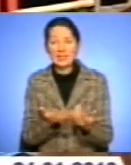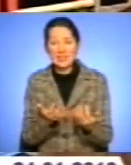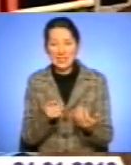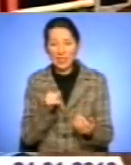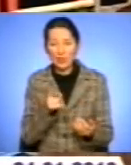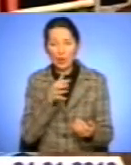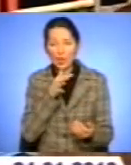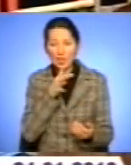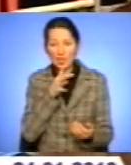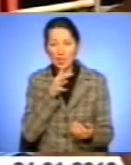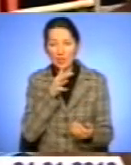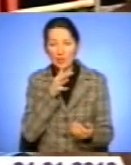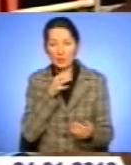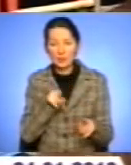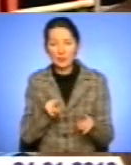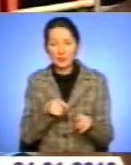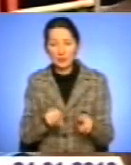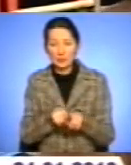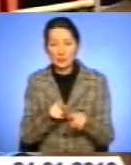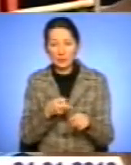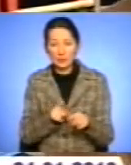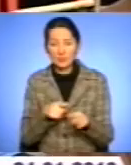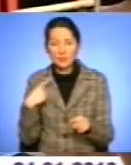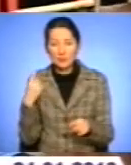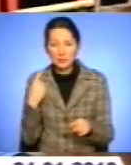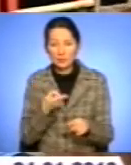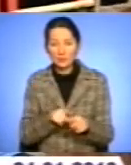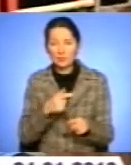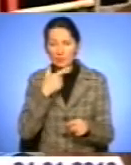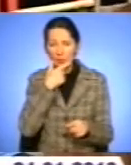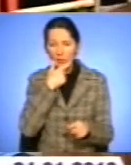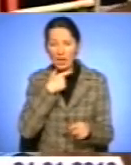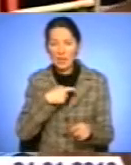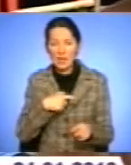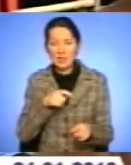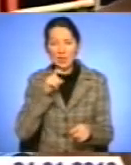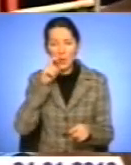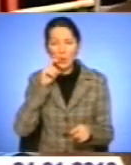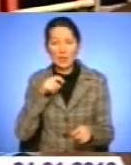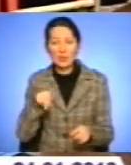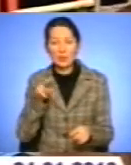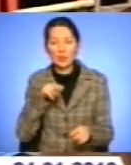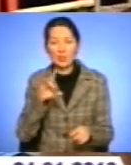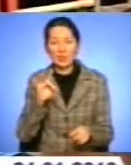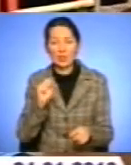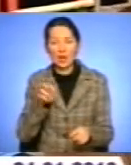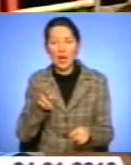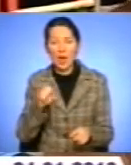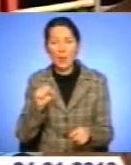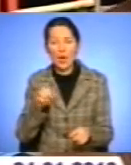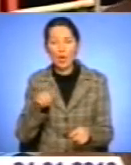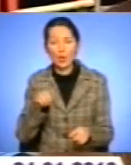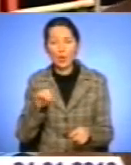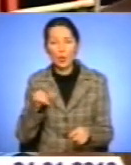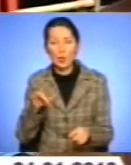Йшла в репертуарах багатьох професійних колективів, непрофесійних колективів. Мене втішило, коли я предметно взяв читати